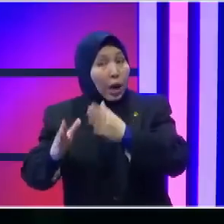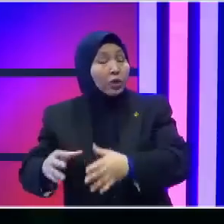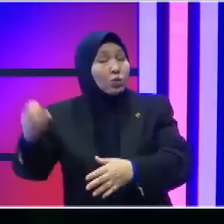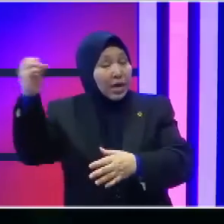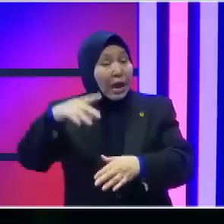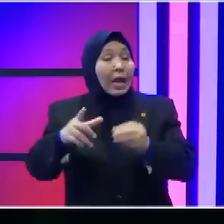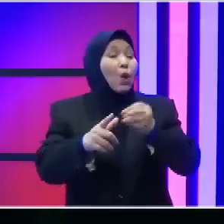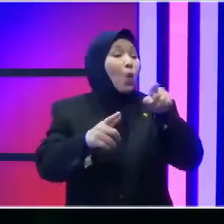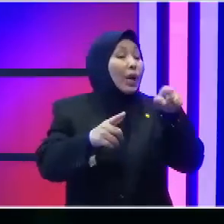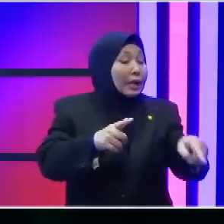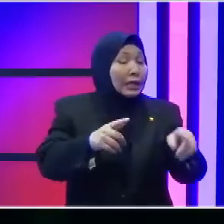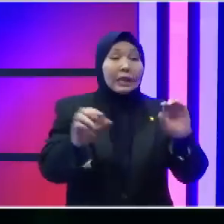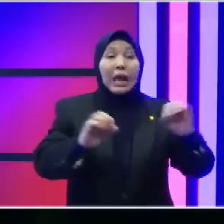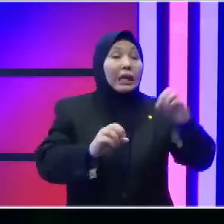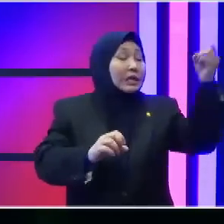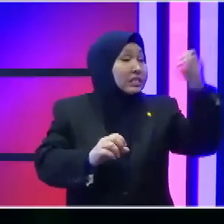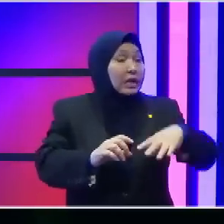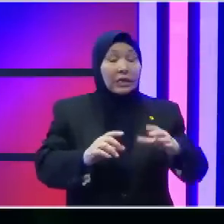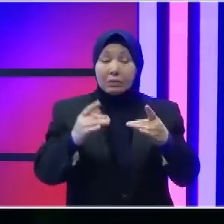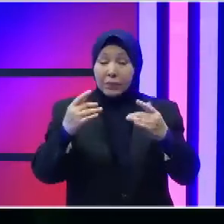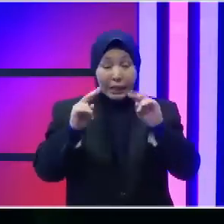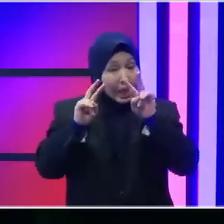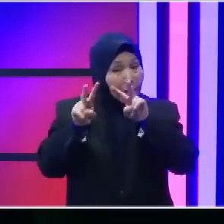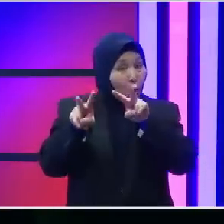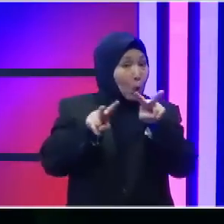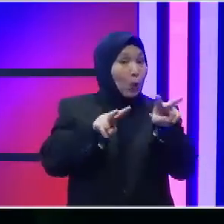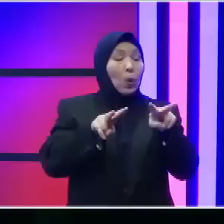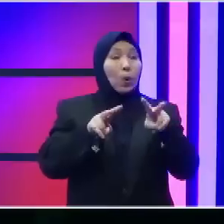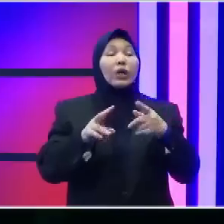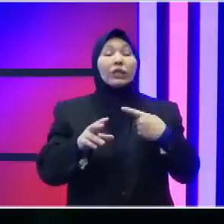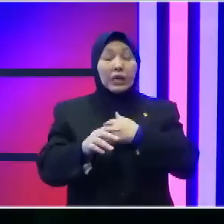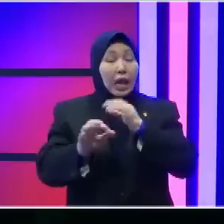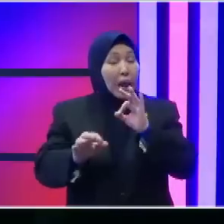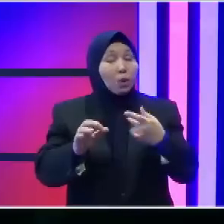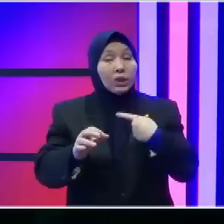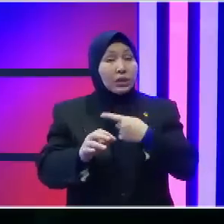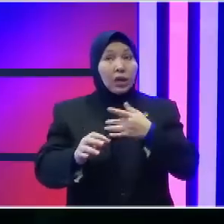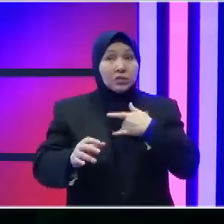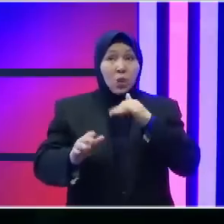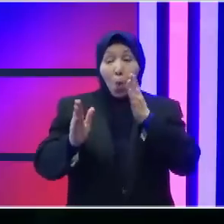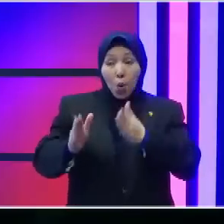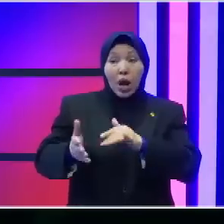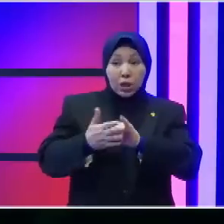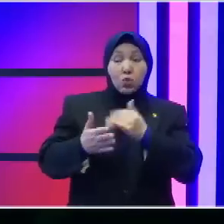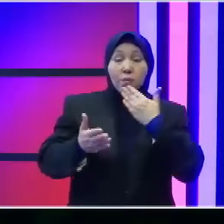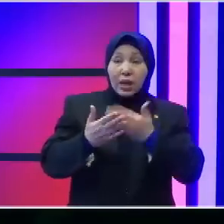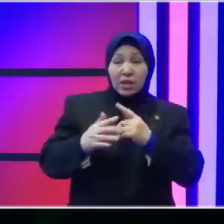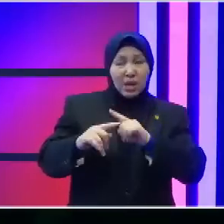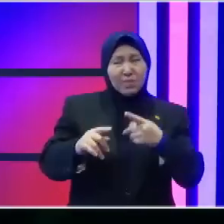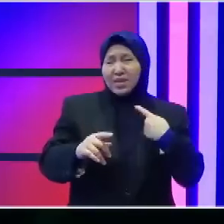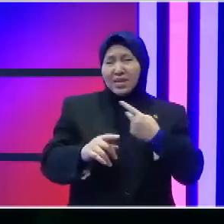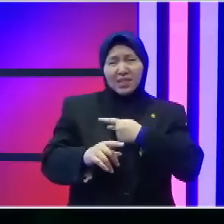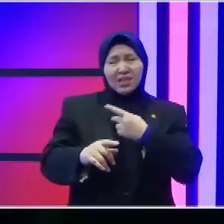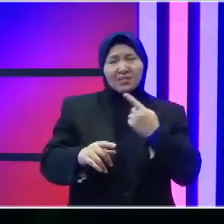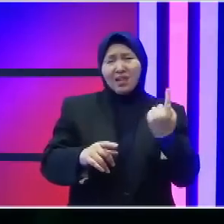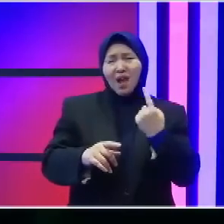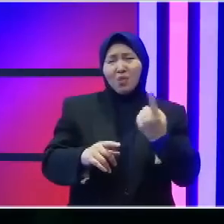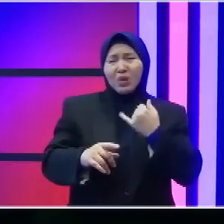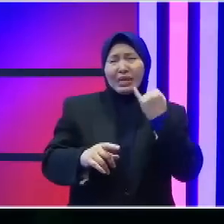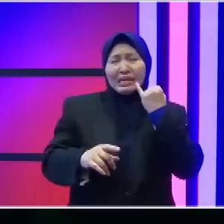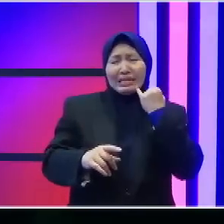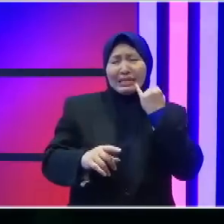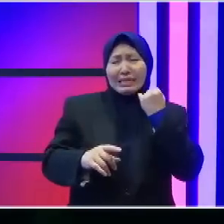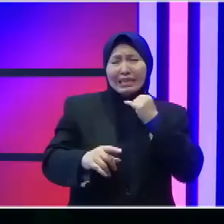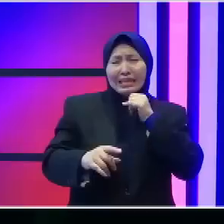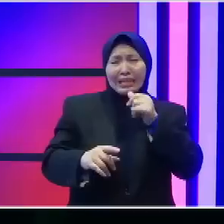yang tak ada cahaya, ya. Jadi kita kena tengoklah, maksudnya kalau katakan kita orang tu baik tapi kita asyik dengki, tak puas